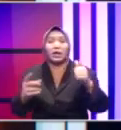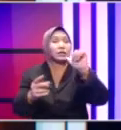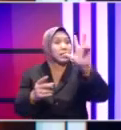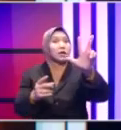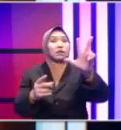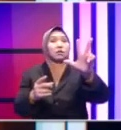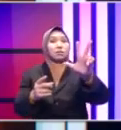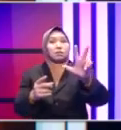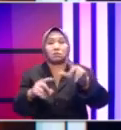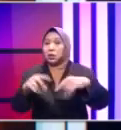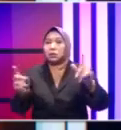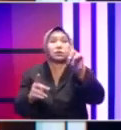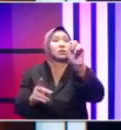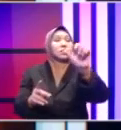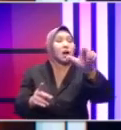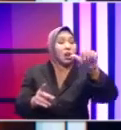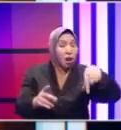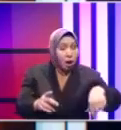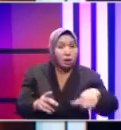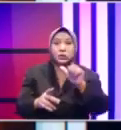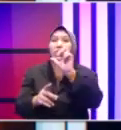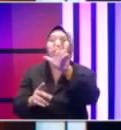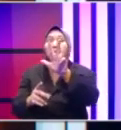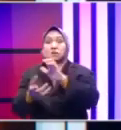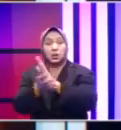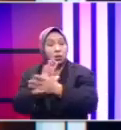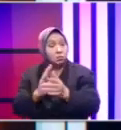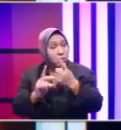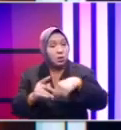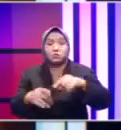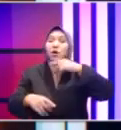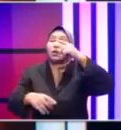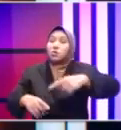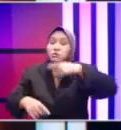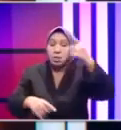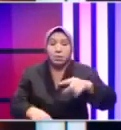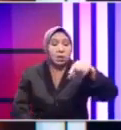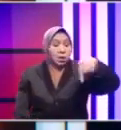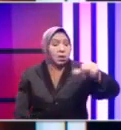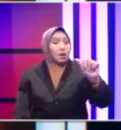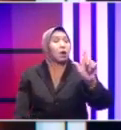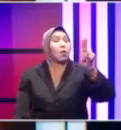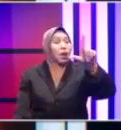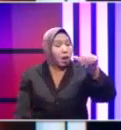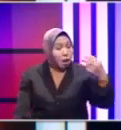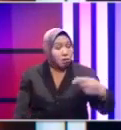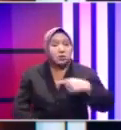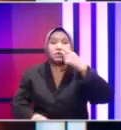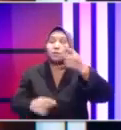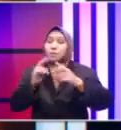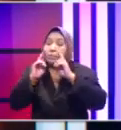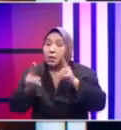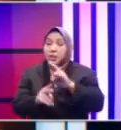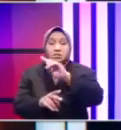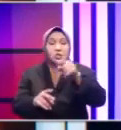3 Ken mau saja memang Cerai Cerai terus maka pilihannya telah diucapkan kepada kaulah ucapan si hal tersebut banyak